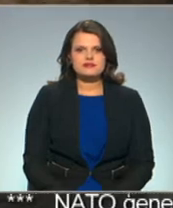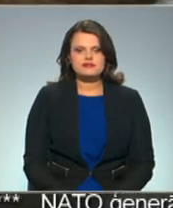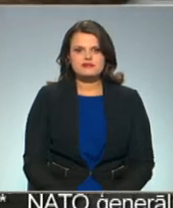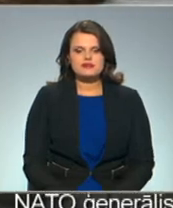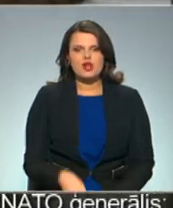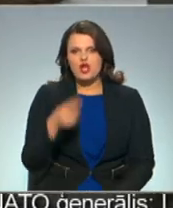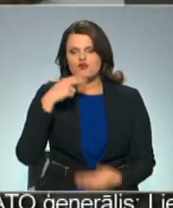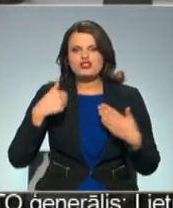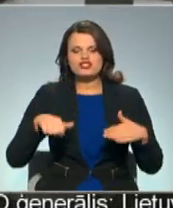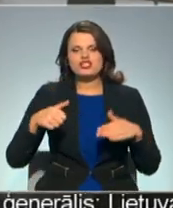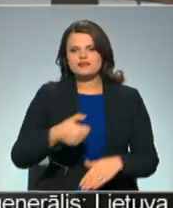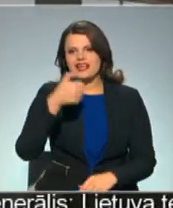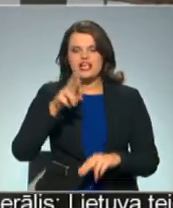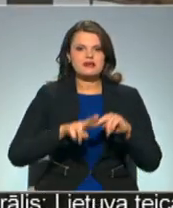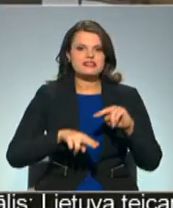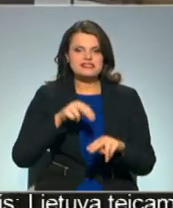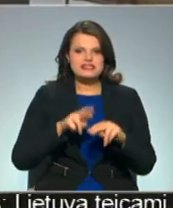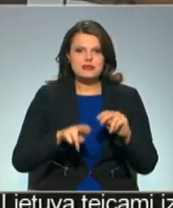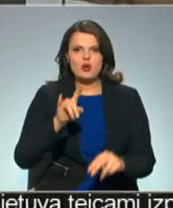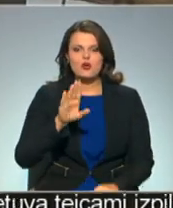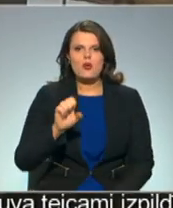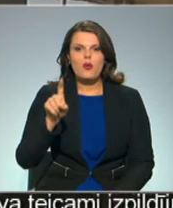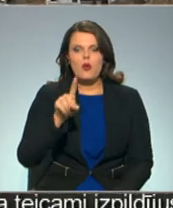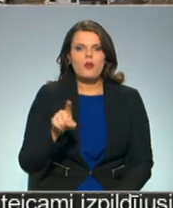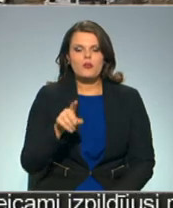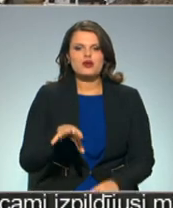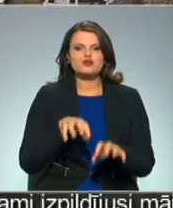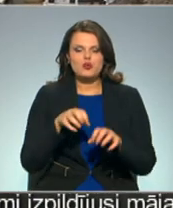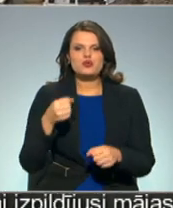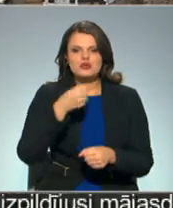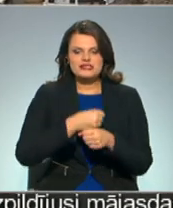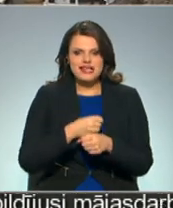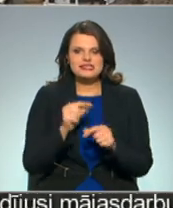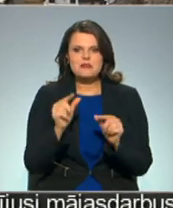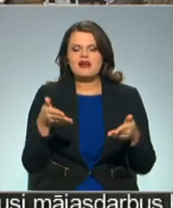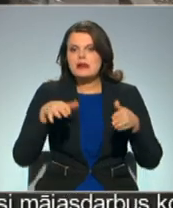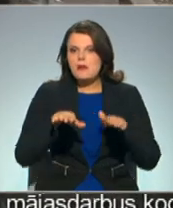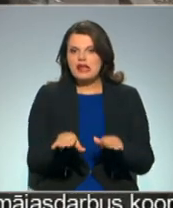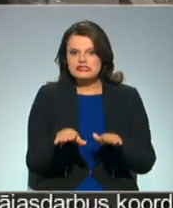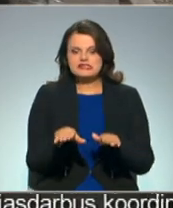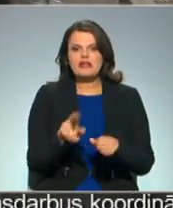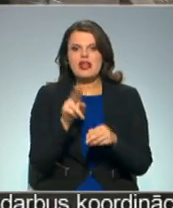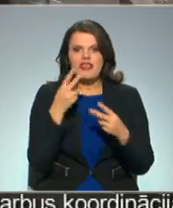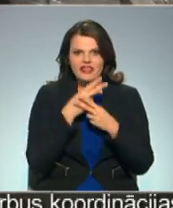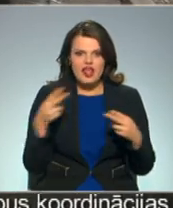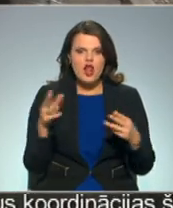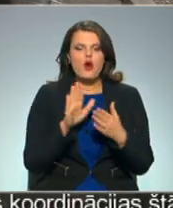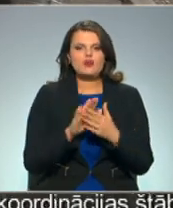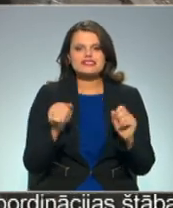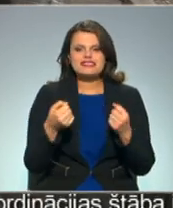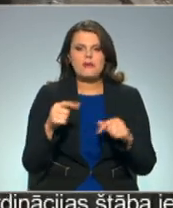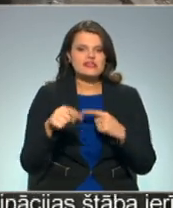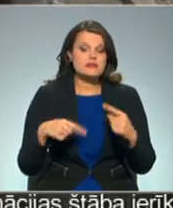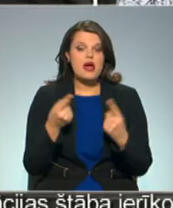No 60. gados celtās Rumbas poldera sūkņu stacijas šobrīd maskas palicis pāri. Neraugoties uz ziemas